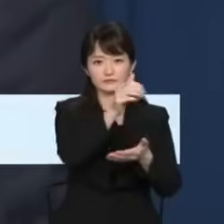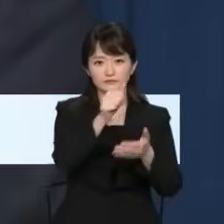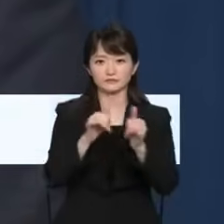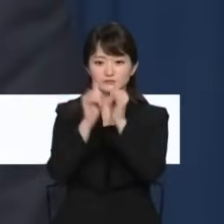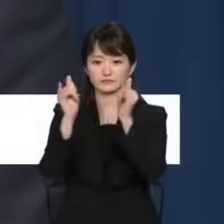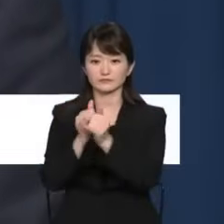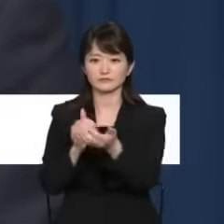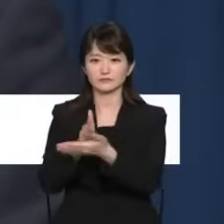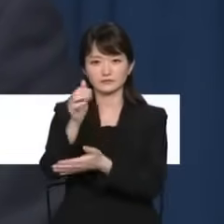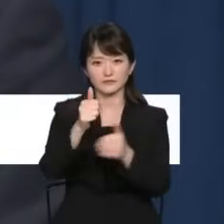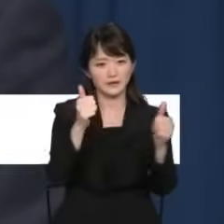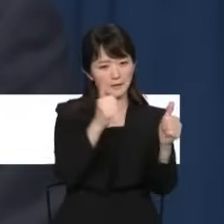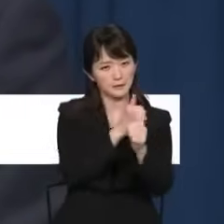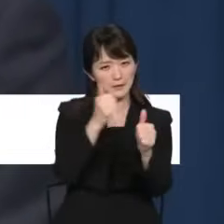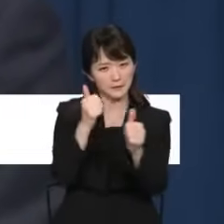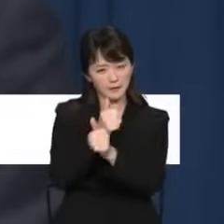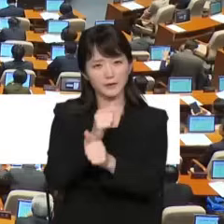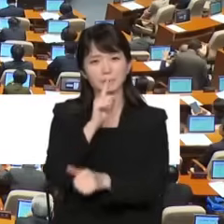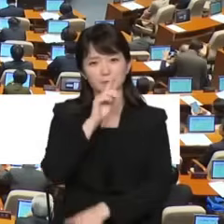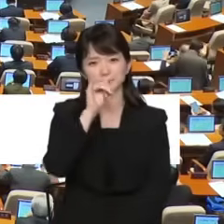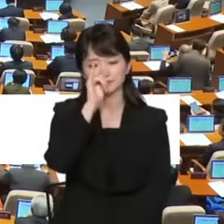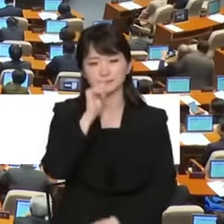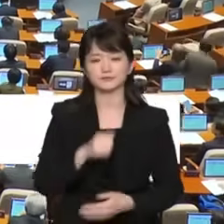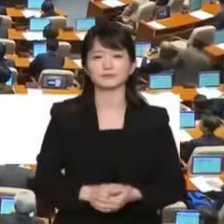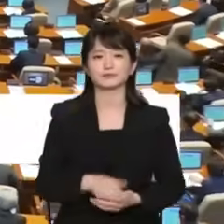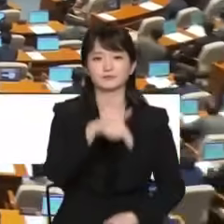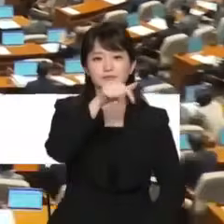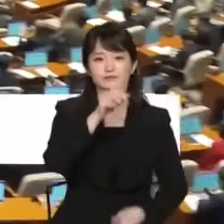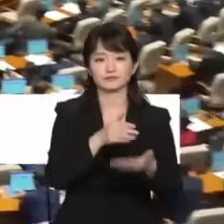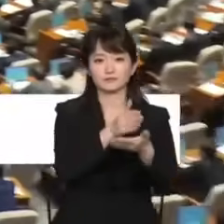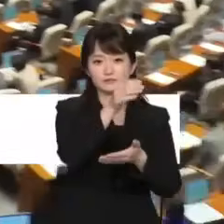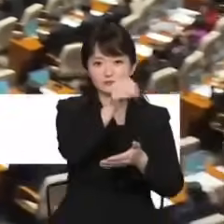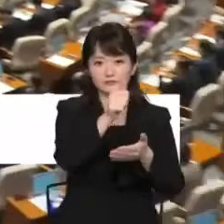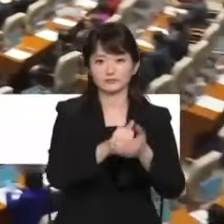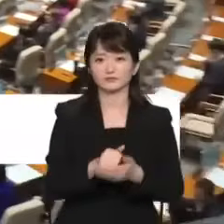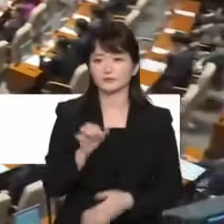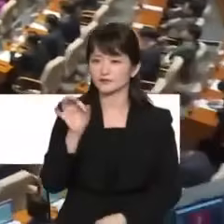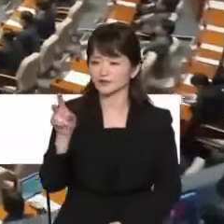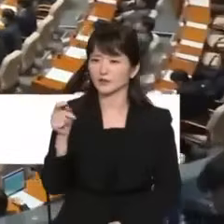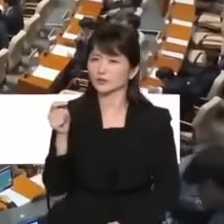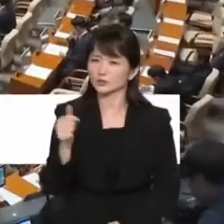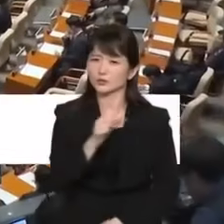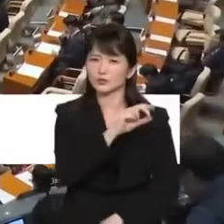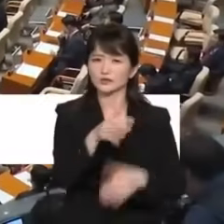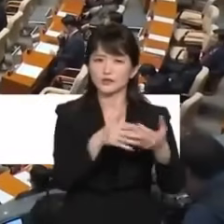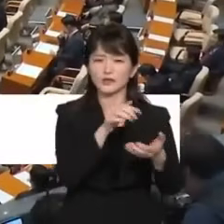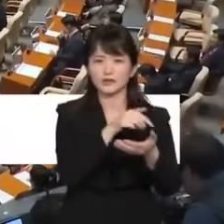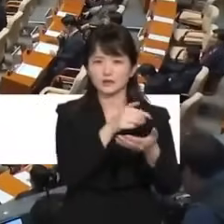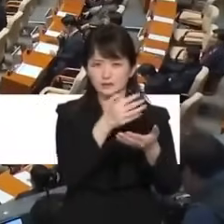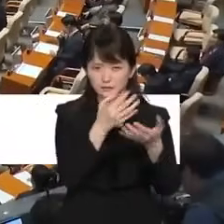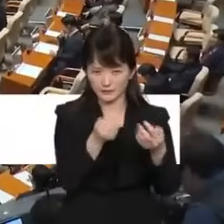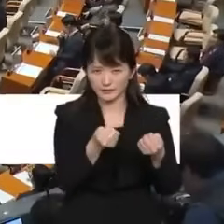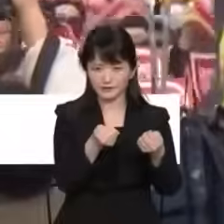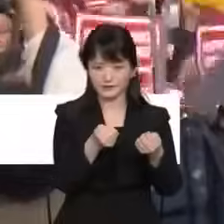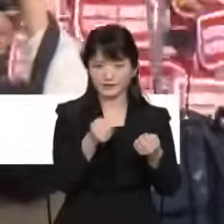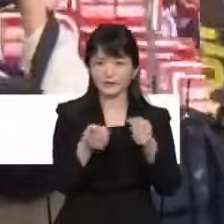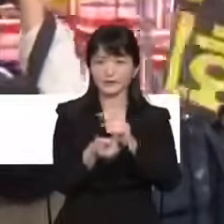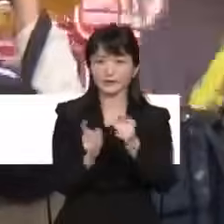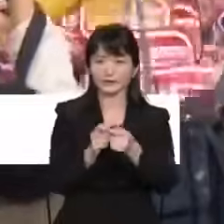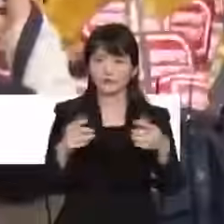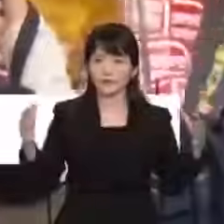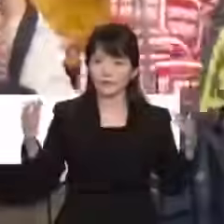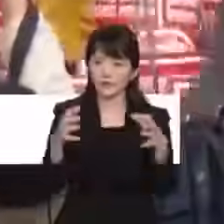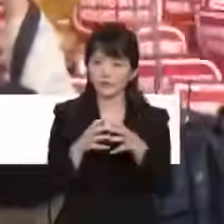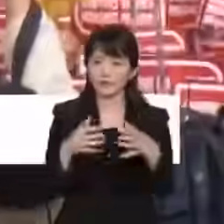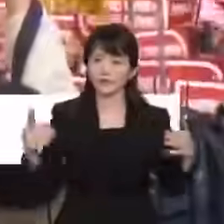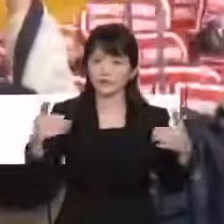사회수석 등의 교체 가능성이 거론됩니다. 정무수석은 여소야대 국회를 감안해 여야를 모두 아우를 수 있는 임무를,